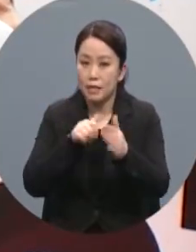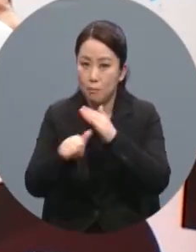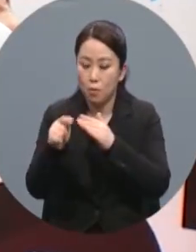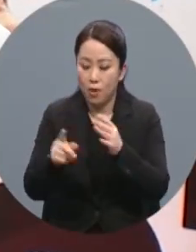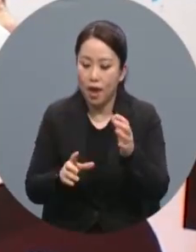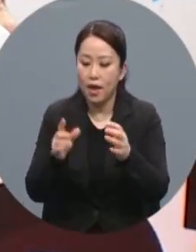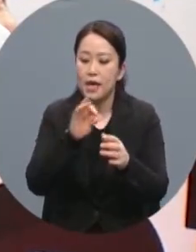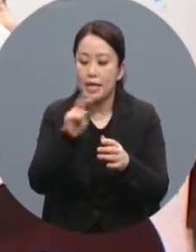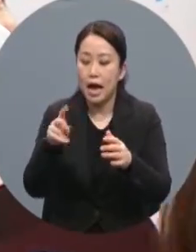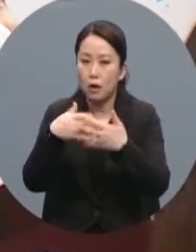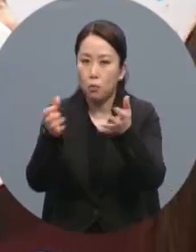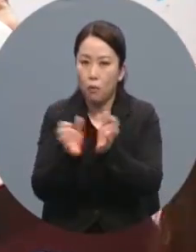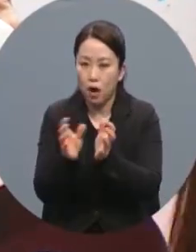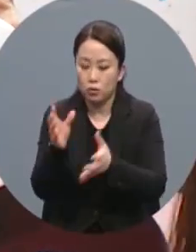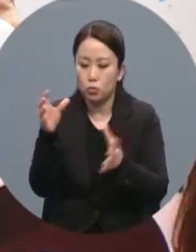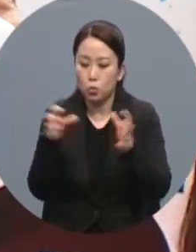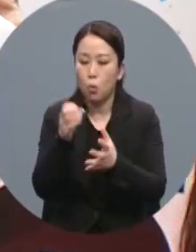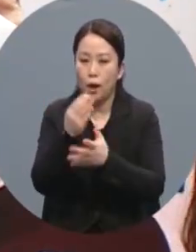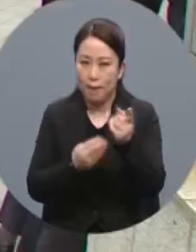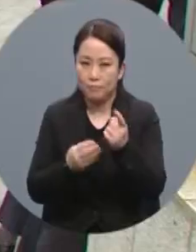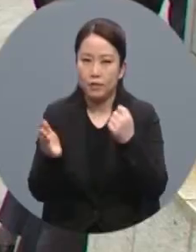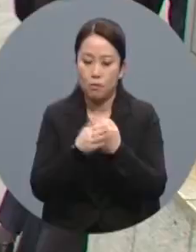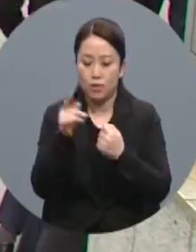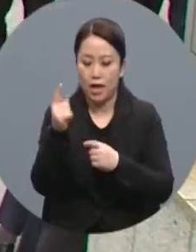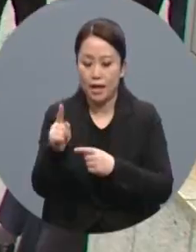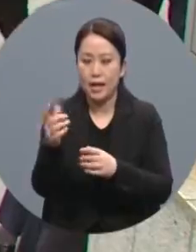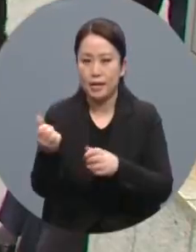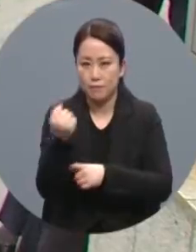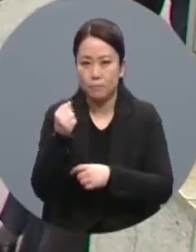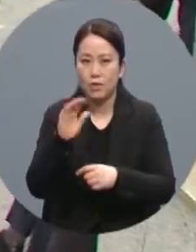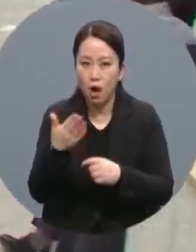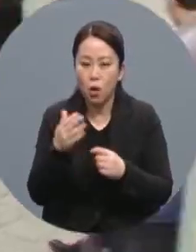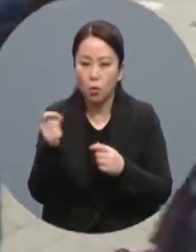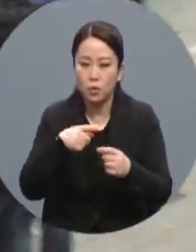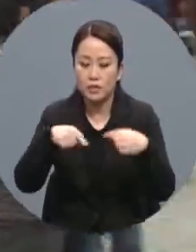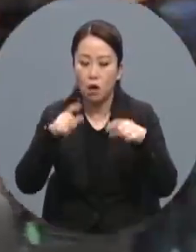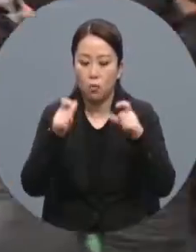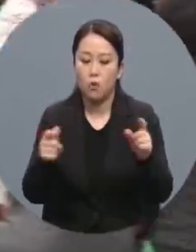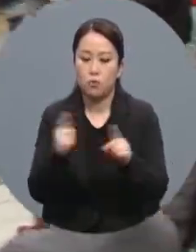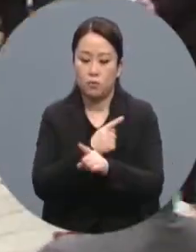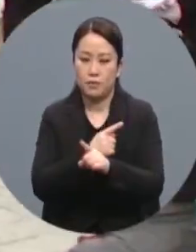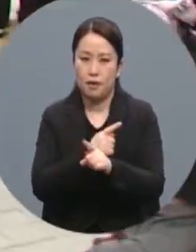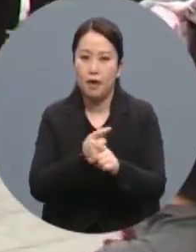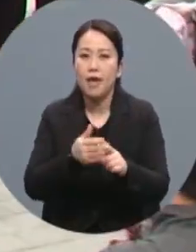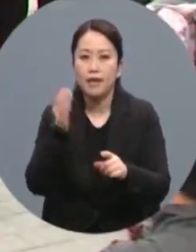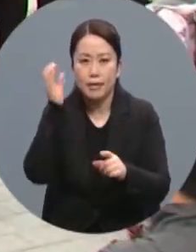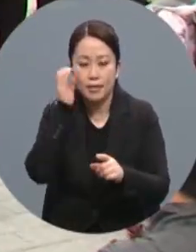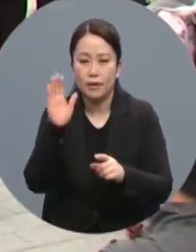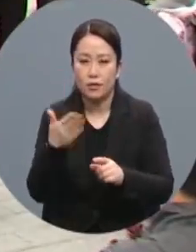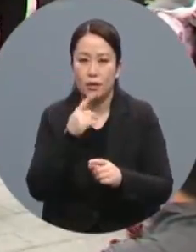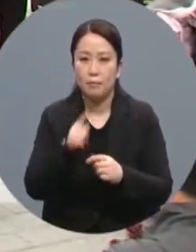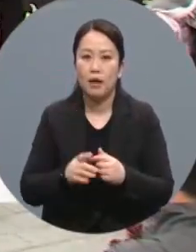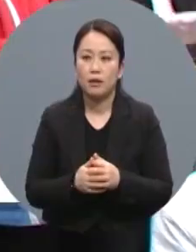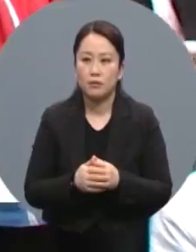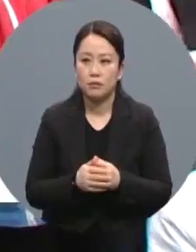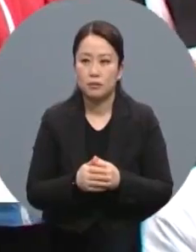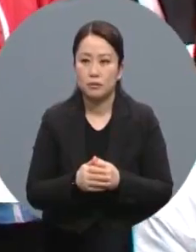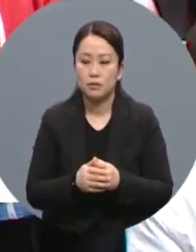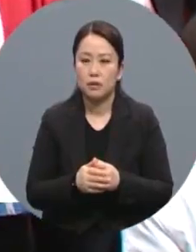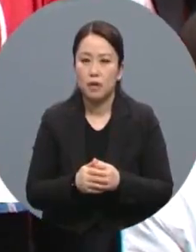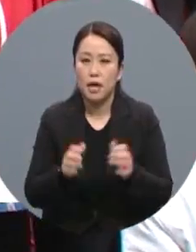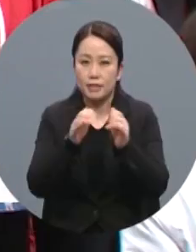하나의 팀이 되었고 정권 교체 희망을 갖게 됐다고 말했습니다. 민심이 얼마나